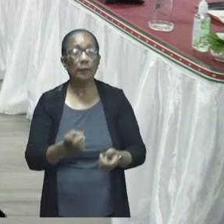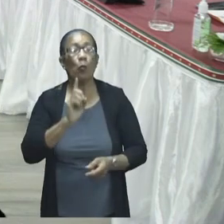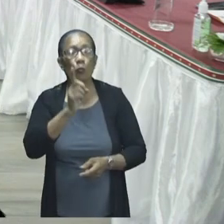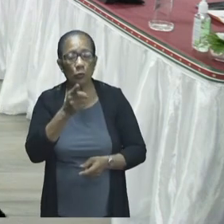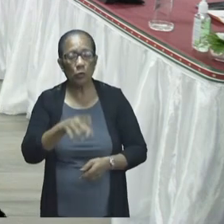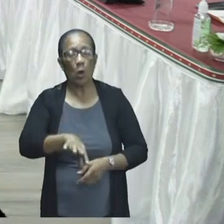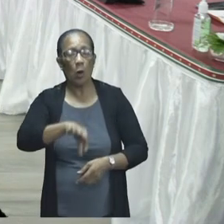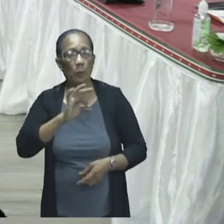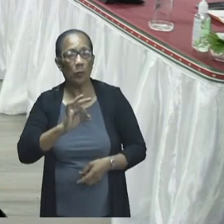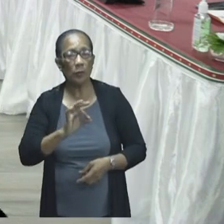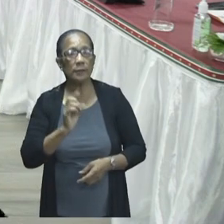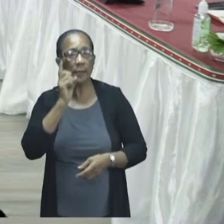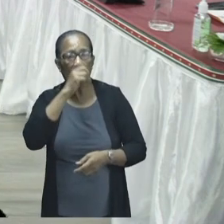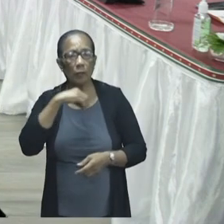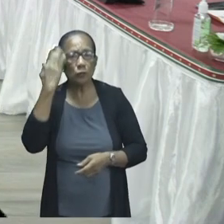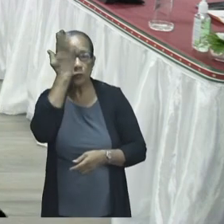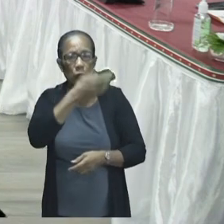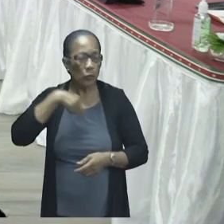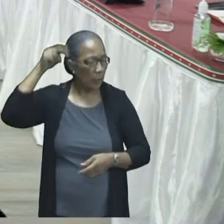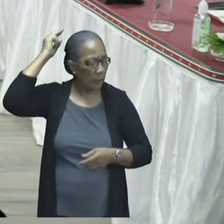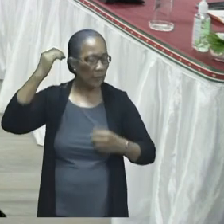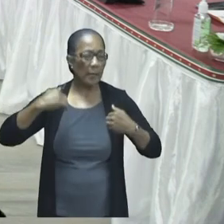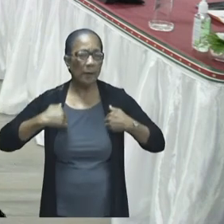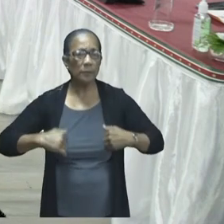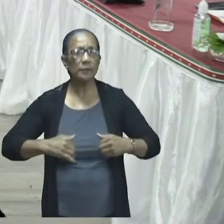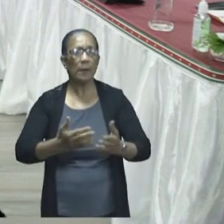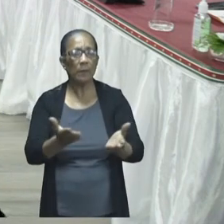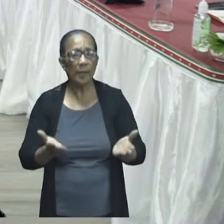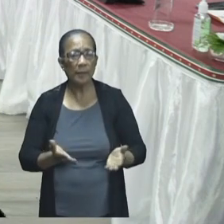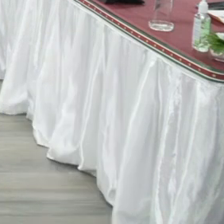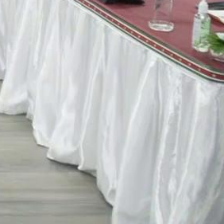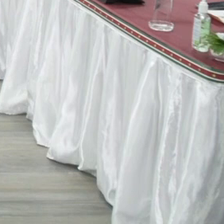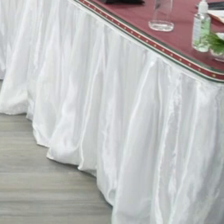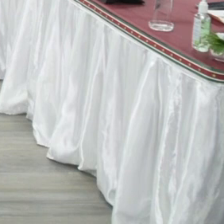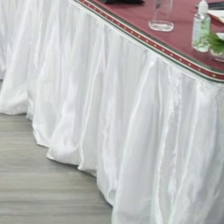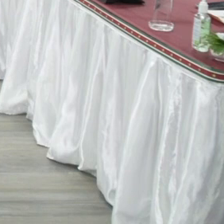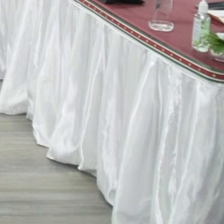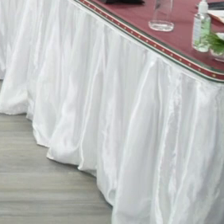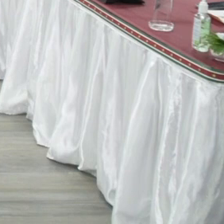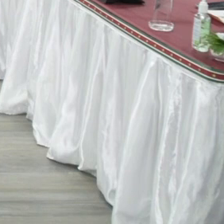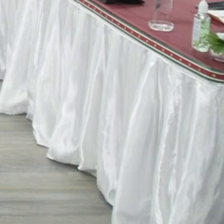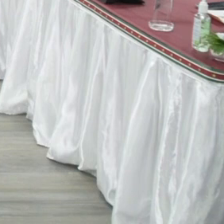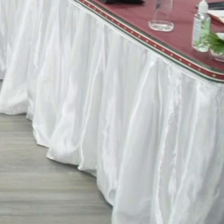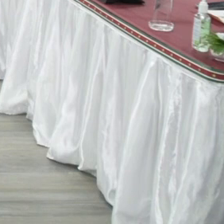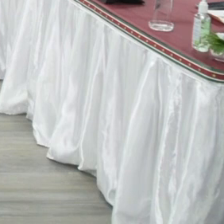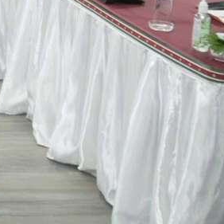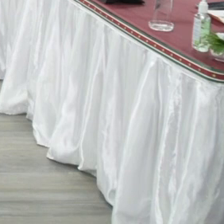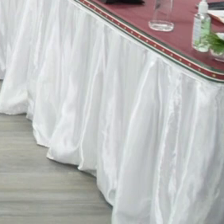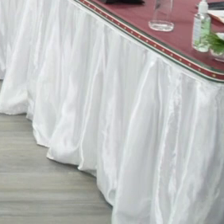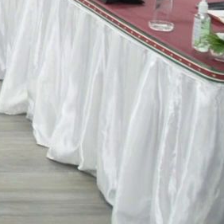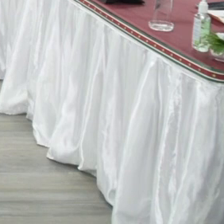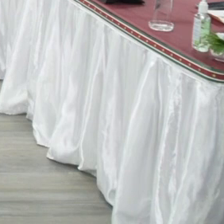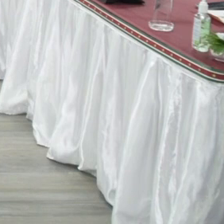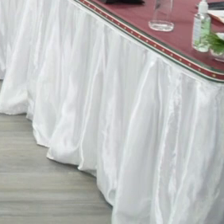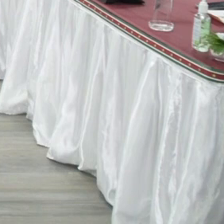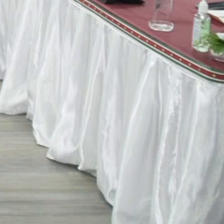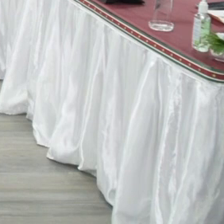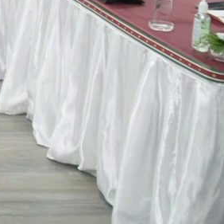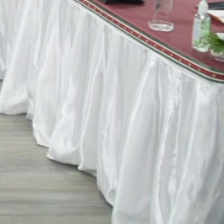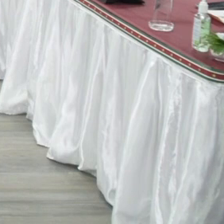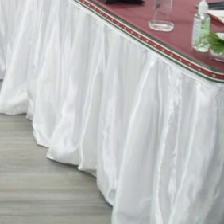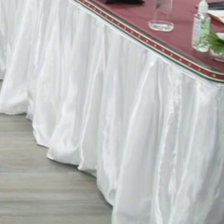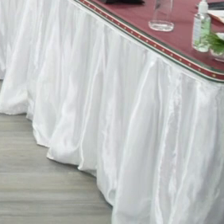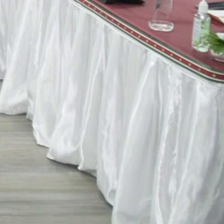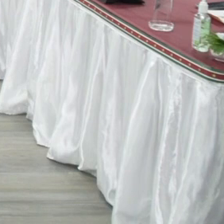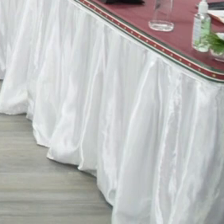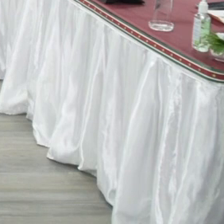als een man en dat is wat we geïntensiveerd hebben maar nogmaals die voorligt hij moet door blijven geven de